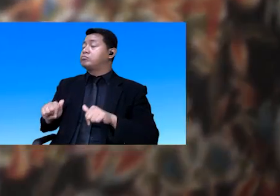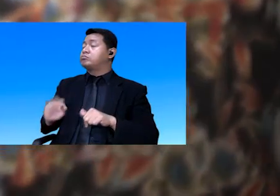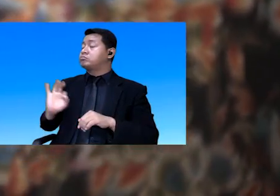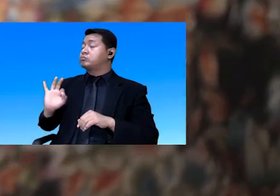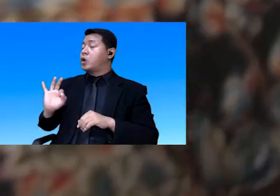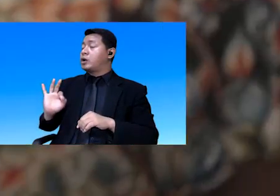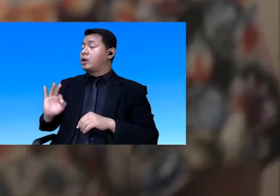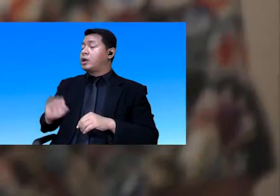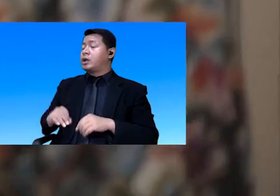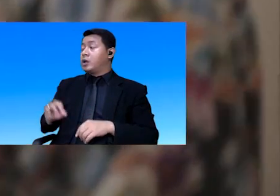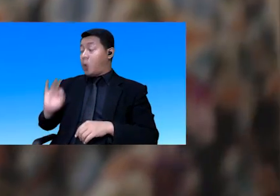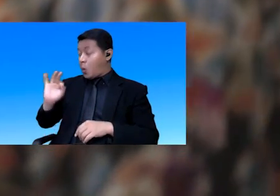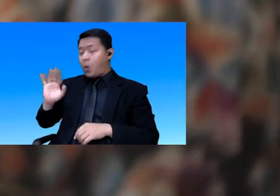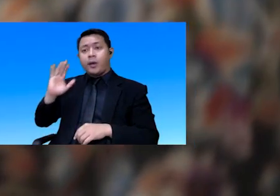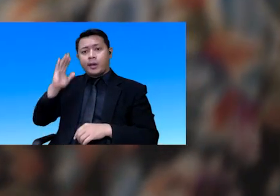Oh iya, Ma.